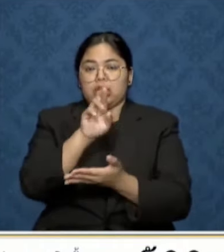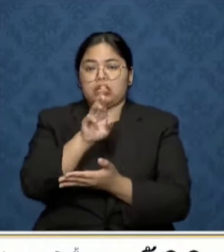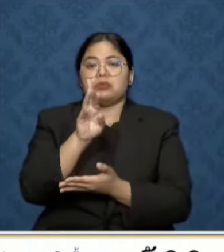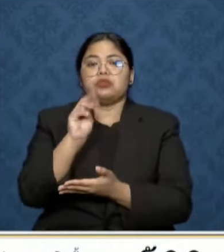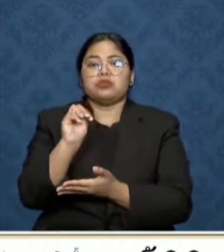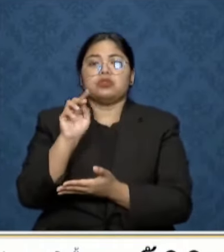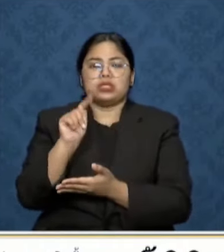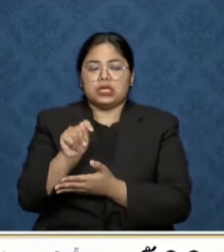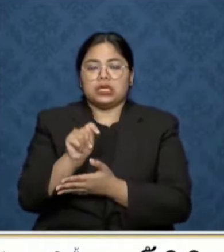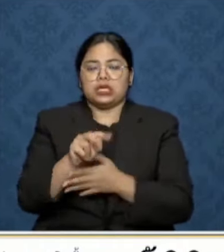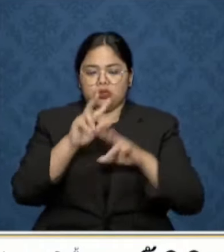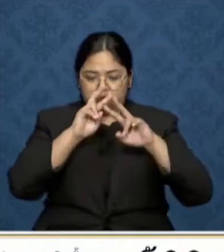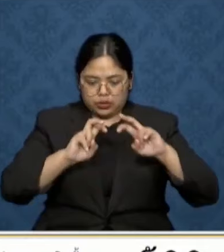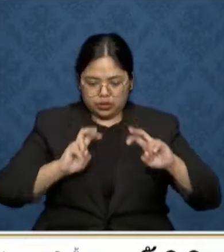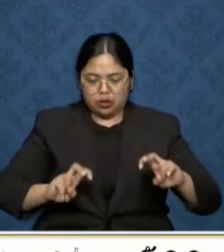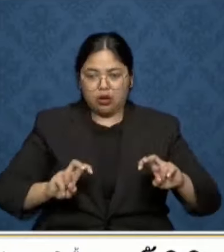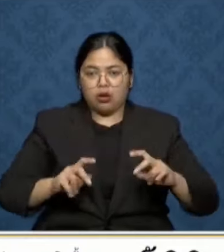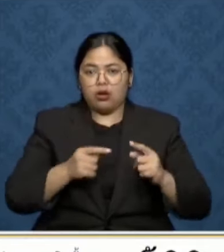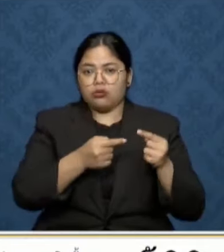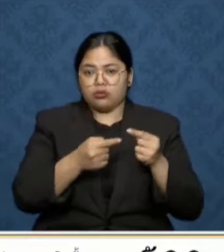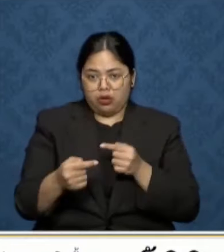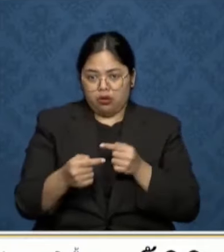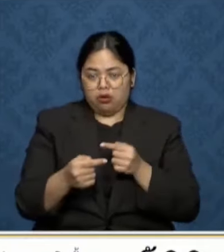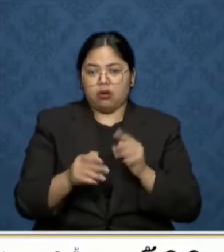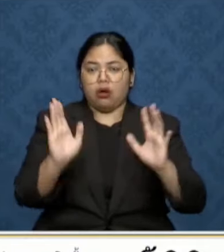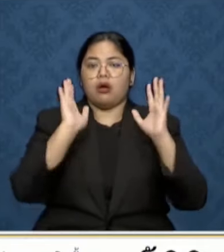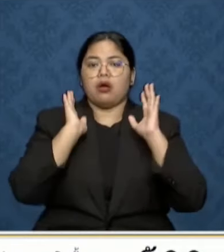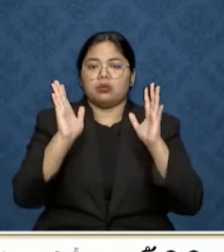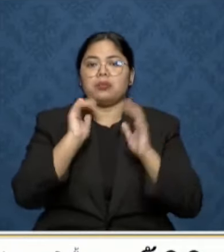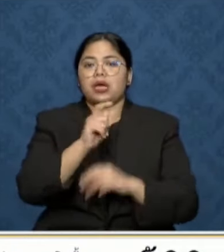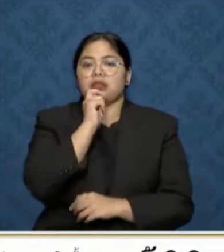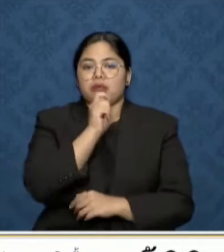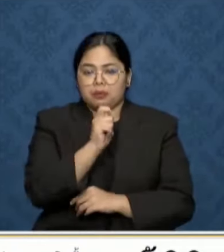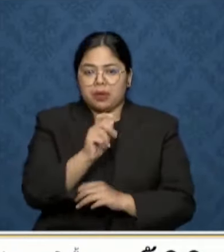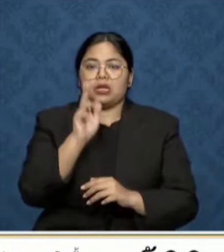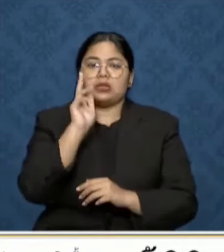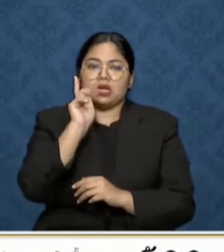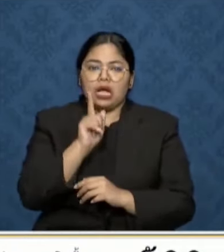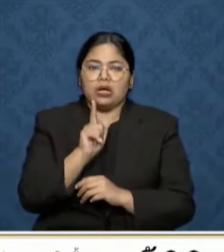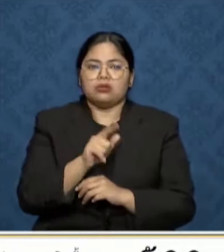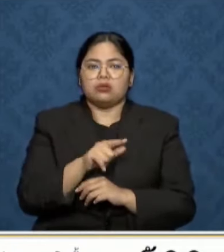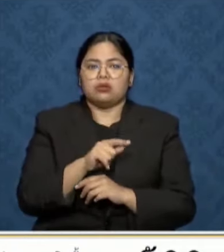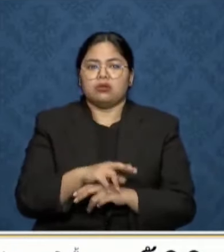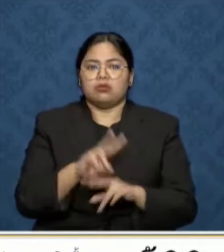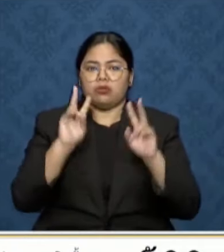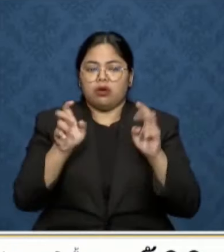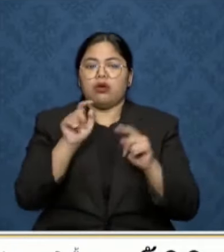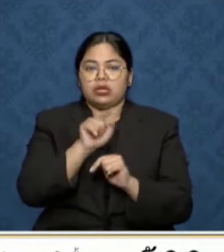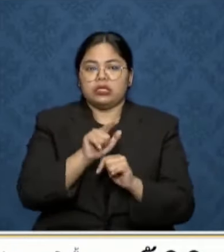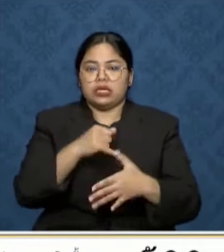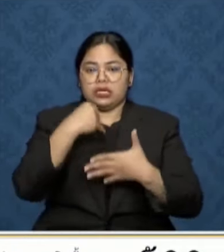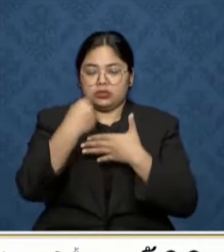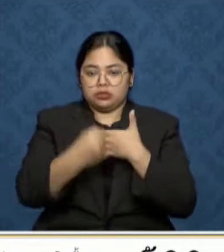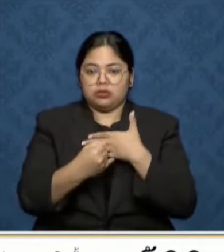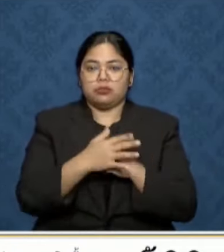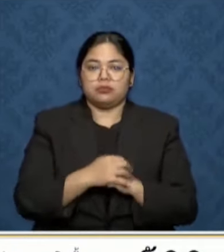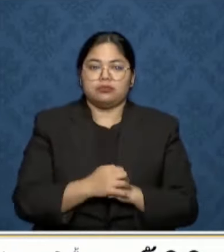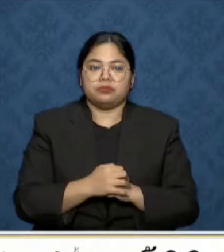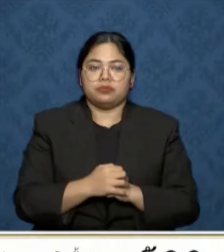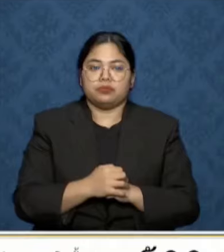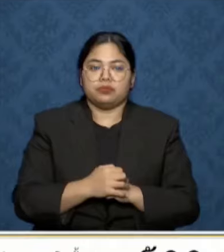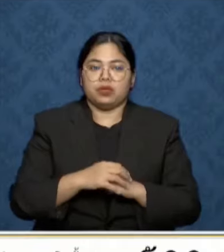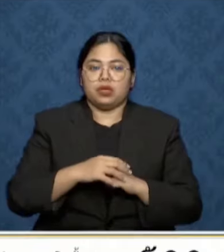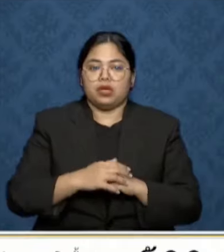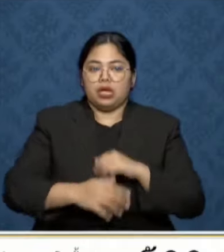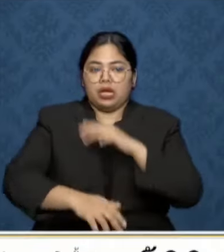สบคนต่อแล้วกเชื่แ ไ่กัสาชน แล้ว ม จะได้จบ เปอเด็ี้พ Aberta newsไ้ที่ใส่